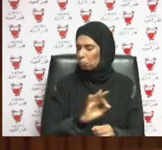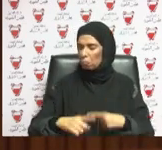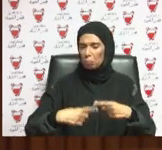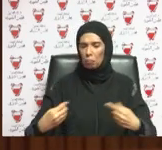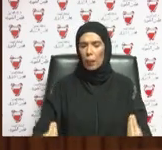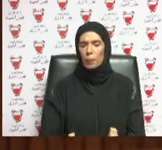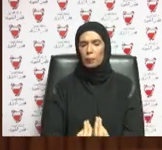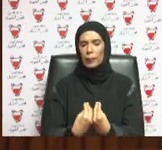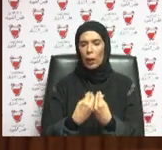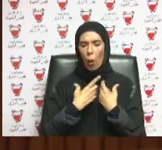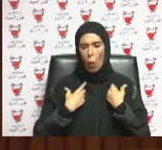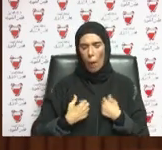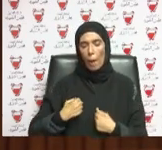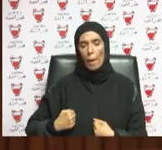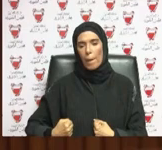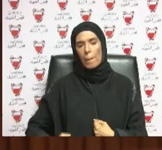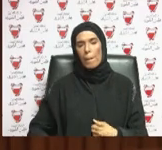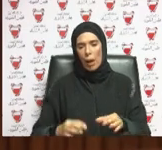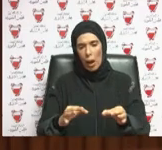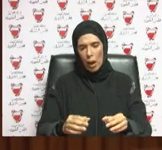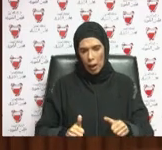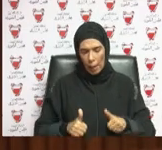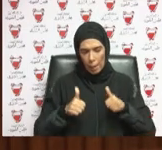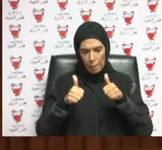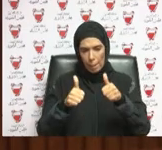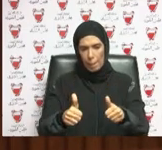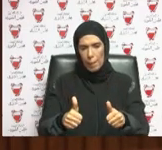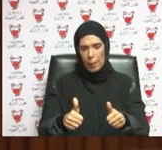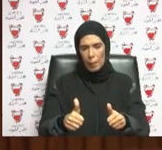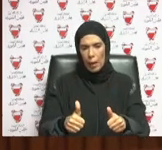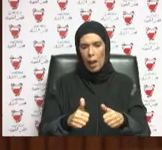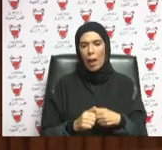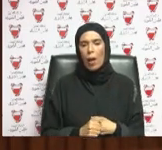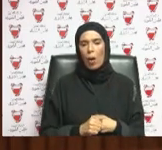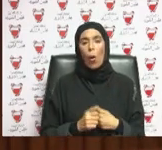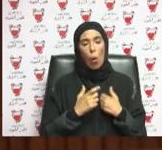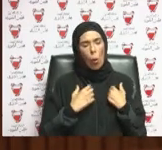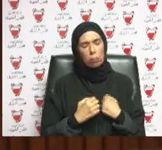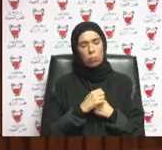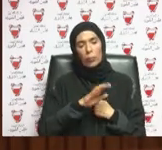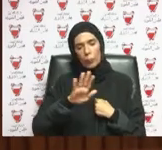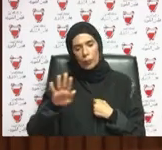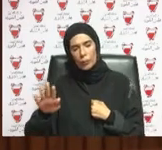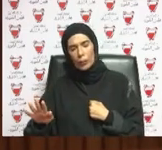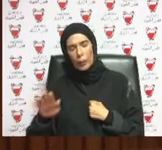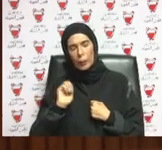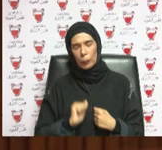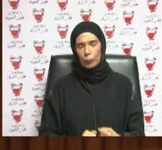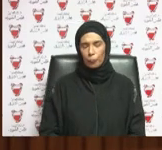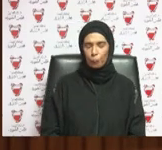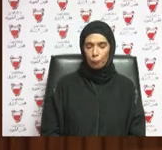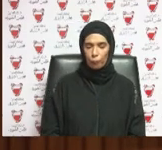أحب وطنه وأخلص إليه وأحب شعبه وأحبه شعبه.